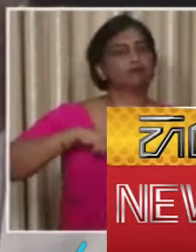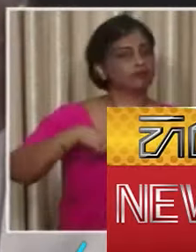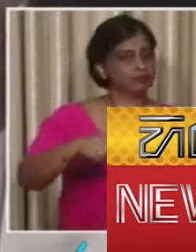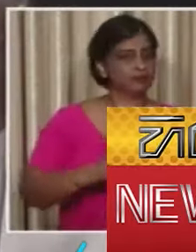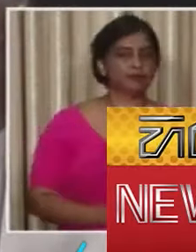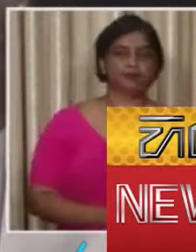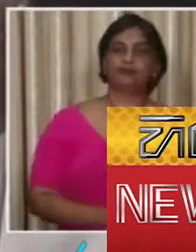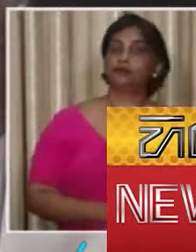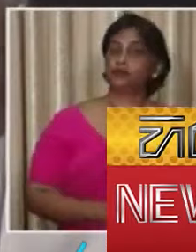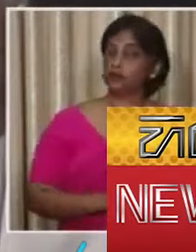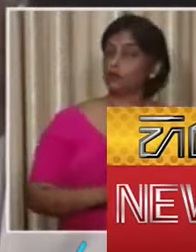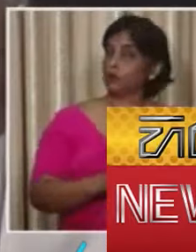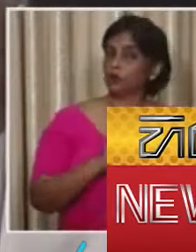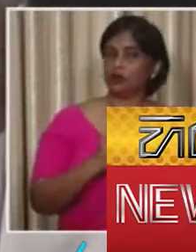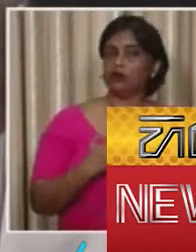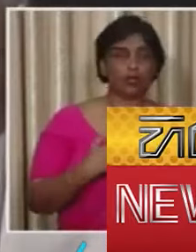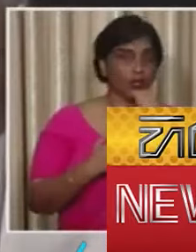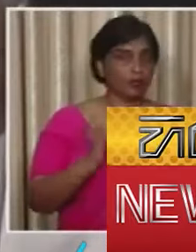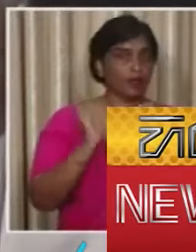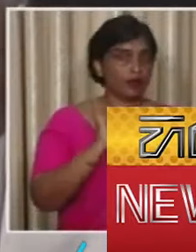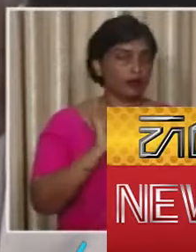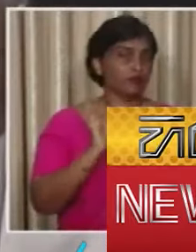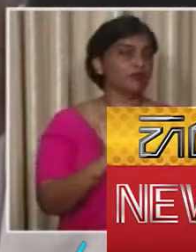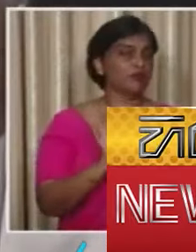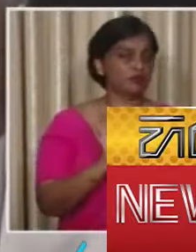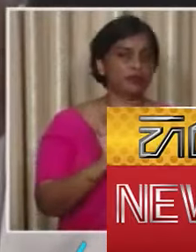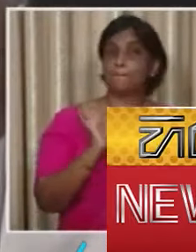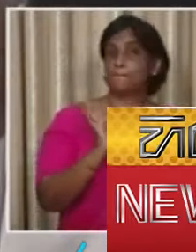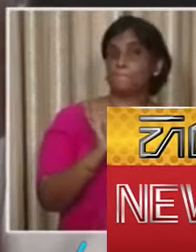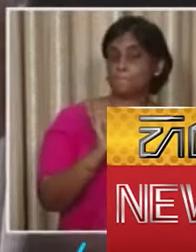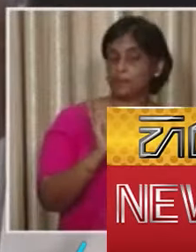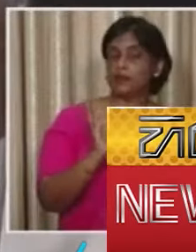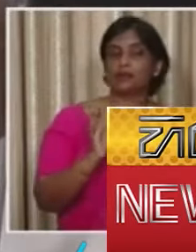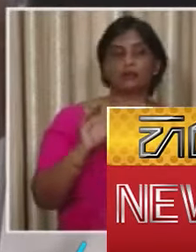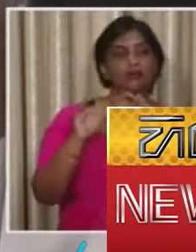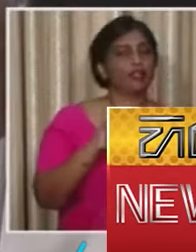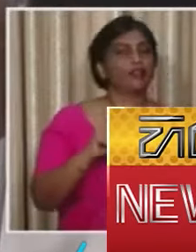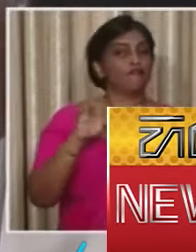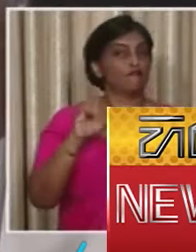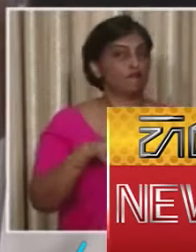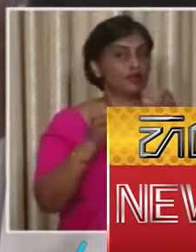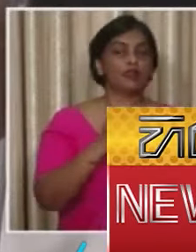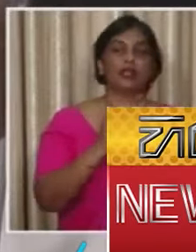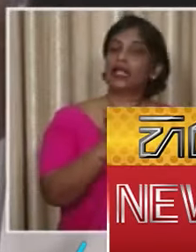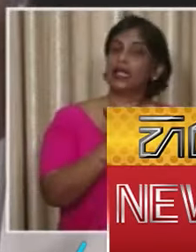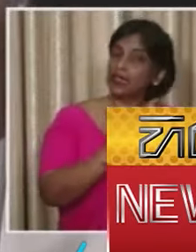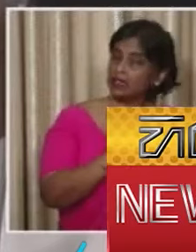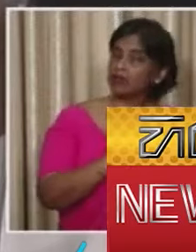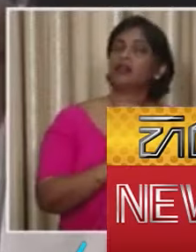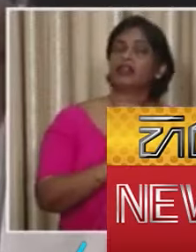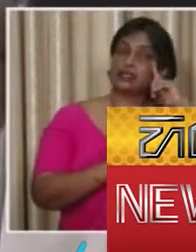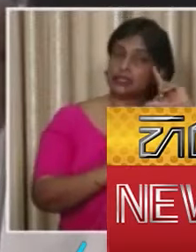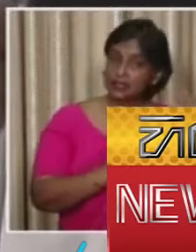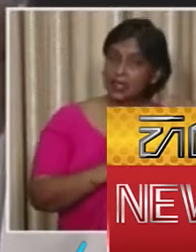යන්න. මේ පසුබිම මත අපිට නිල ණය හිමි කමිටුවේ සමාජිකයන් ලෙස පැරිස් සමාජය සහ ඉන්දියාව සමගත්